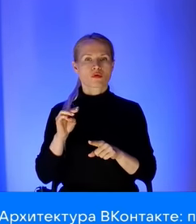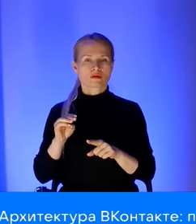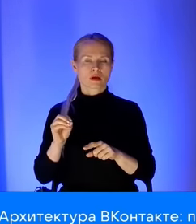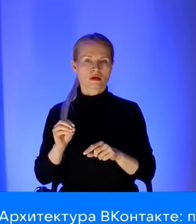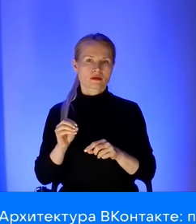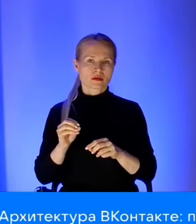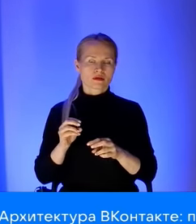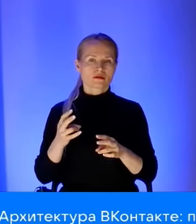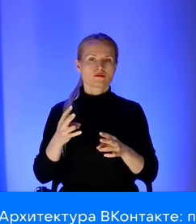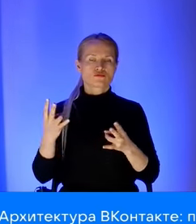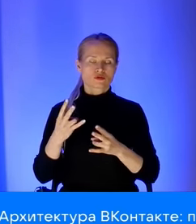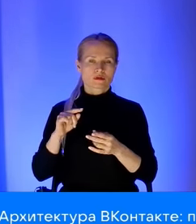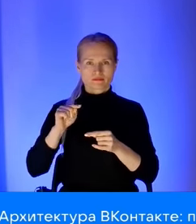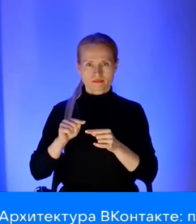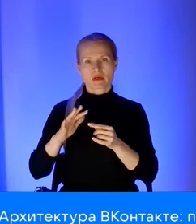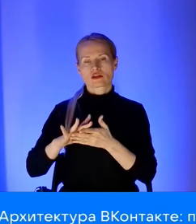Воздвижение